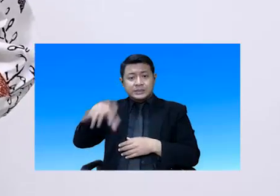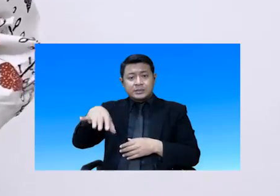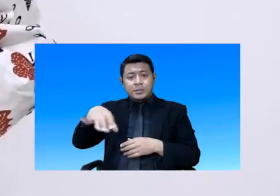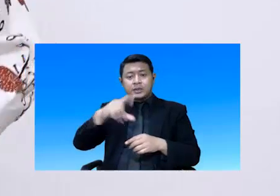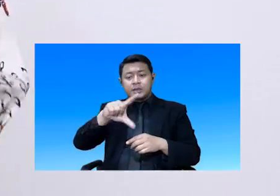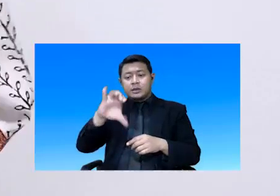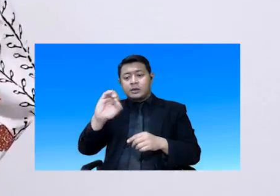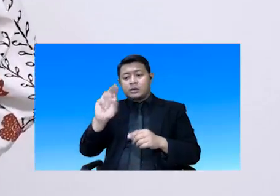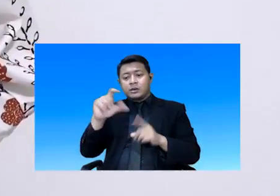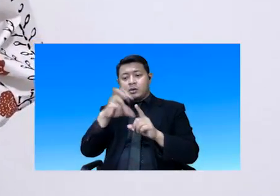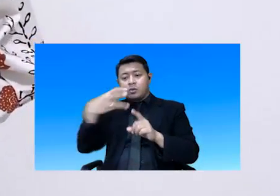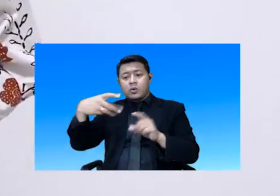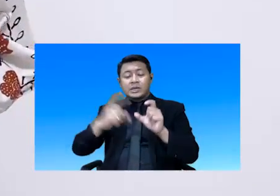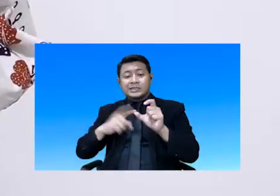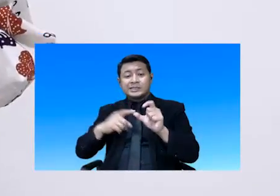kesempatan sekali untuk mengunjungi